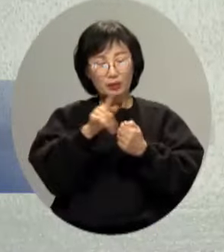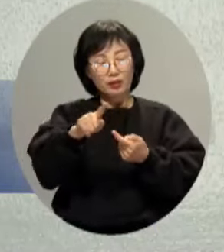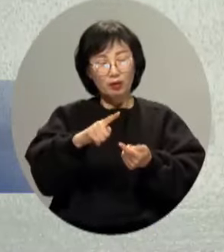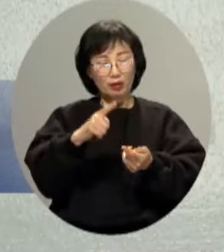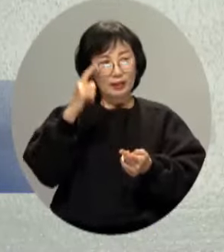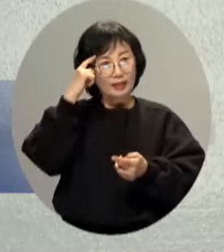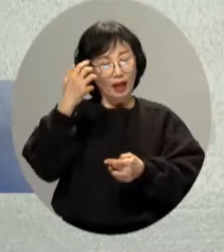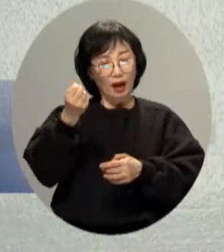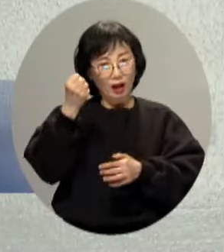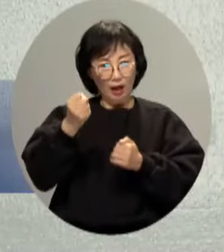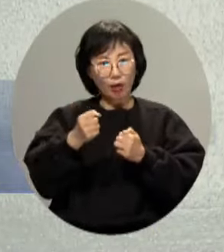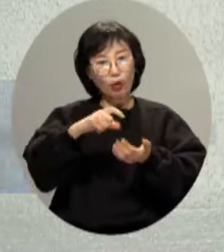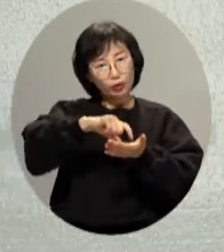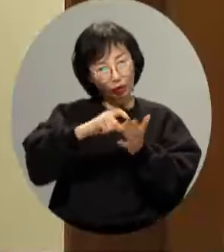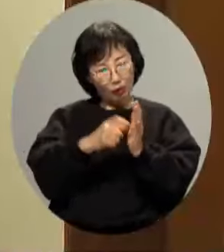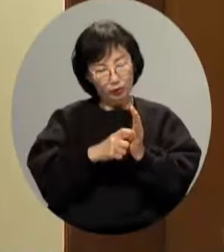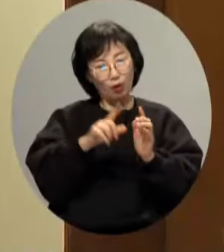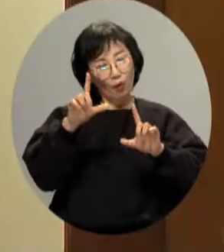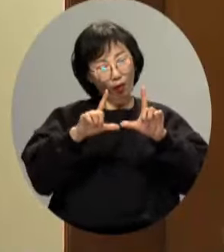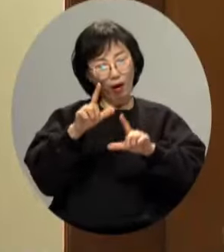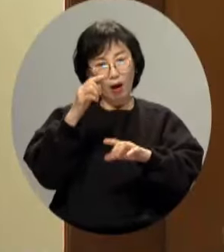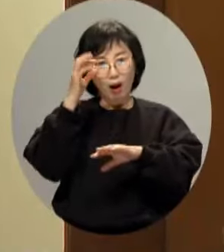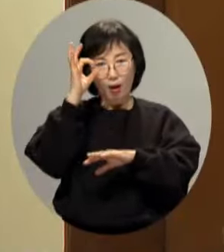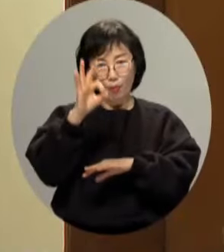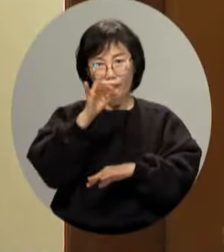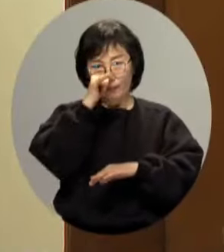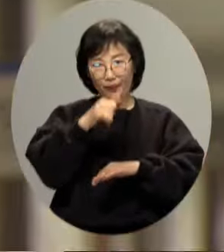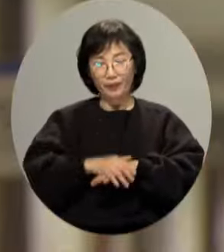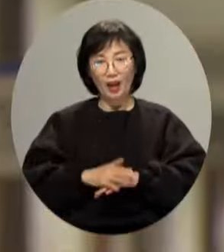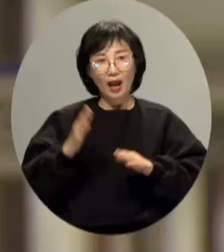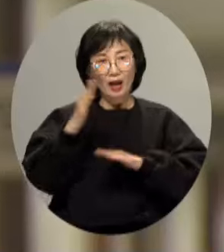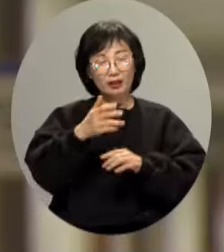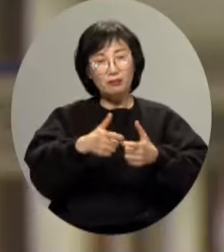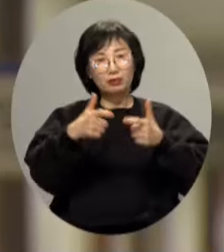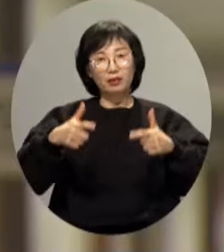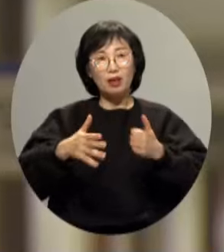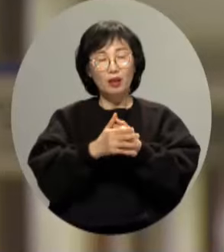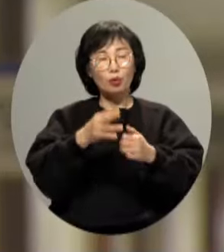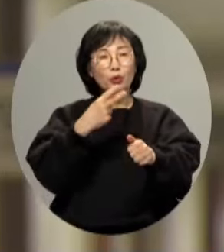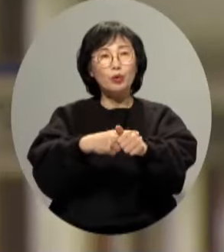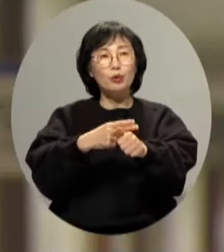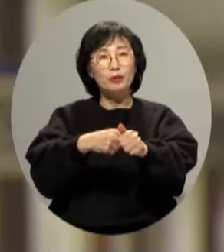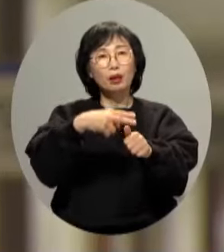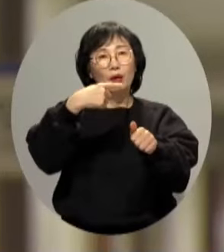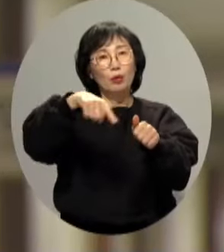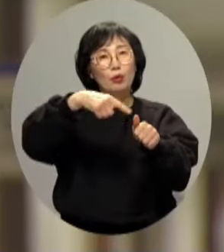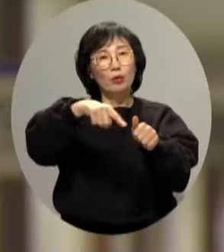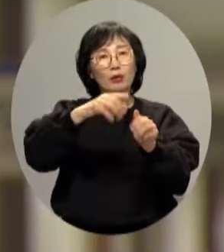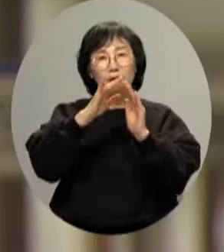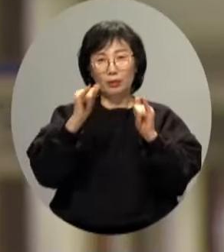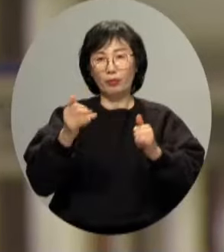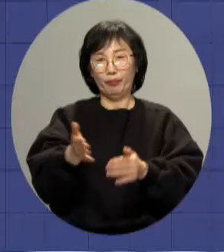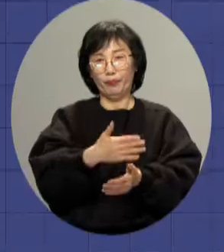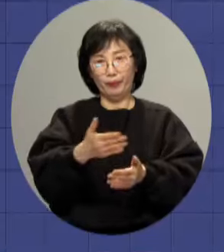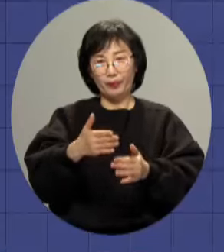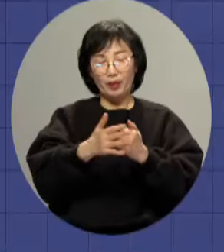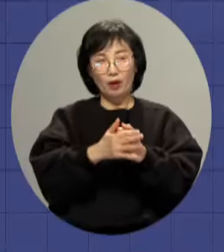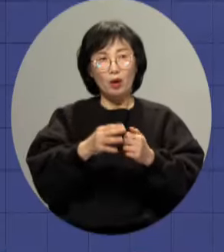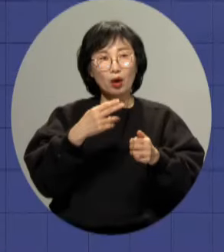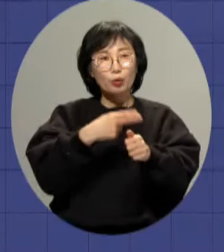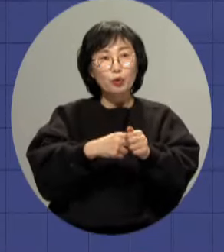두고 적정 선을 찾아서 신청을. 학생이 늘어난다 해도 가르칠 교수가 없기 때문입니다. 교수 한